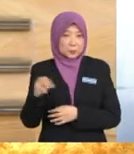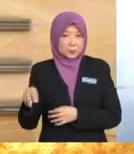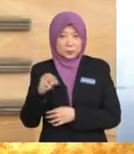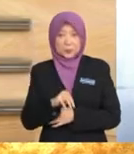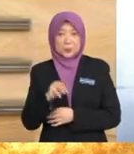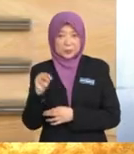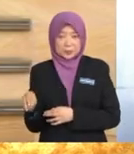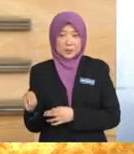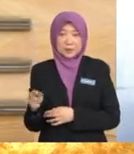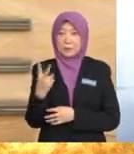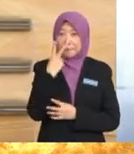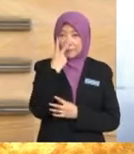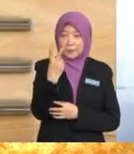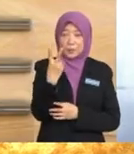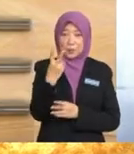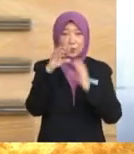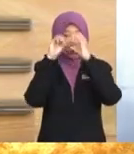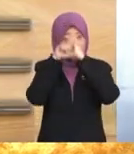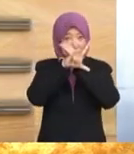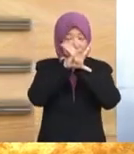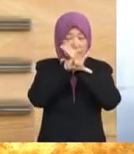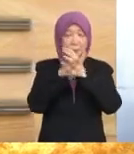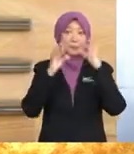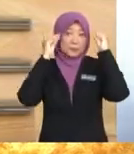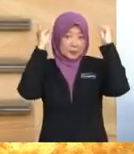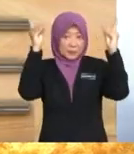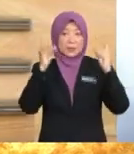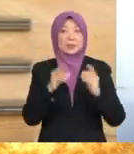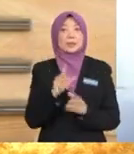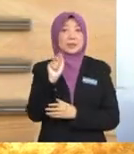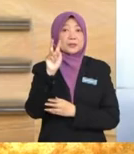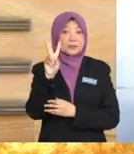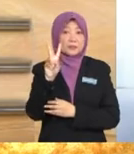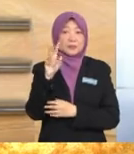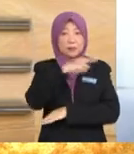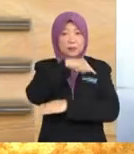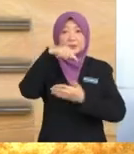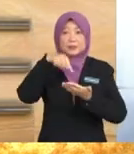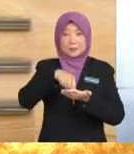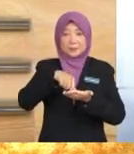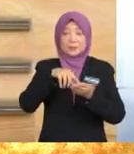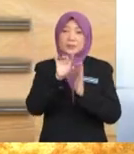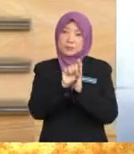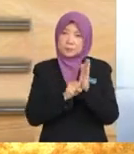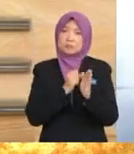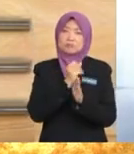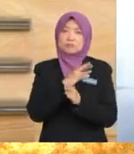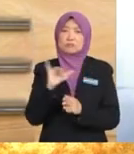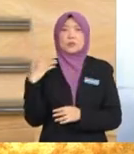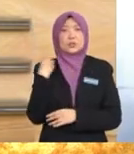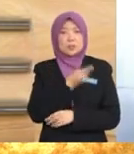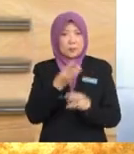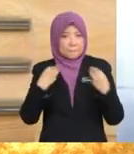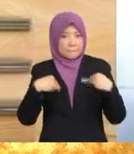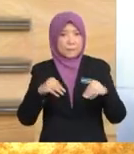penonton yang menonton Teroka Didik Mahir ketika Didik TV ketika ini, sebenarnya kita masih lagi untuk